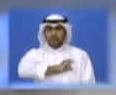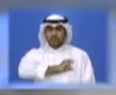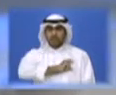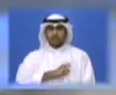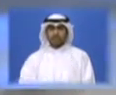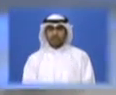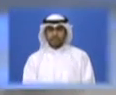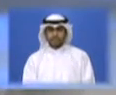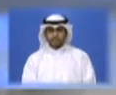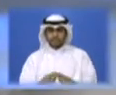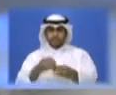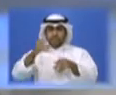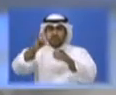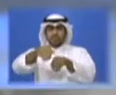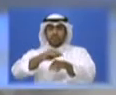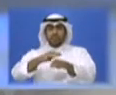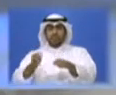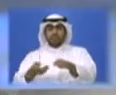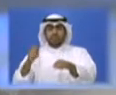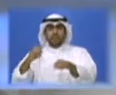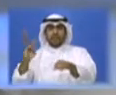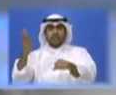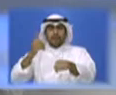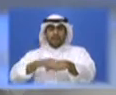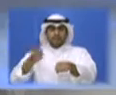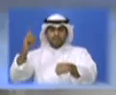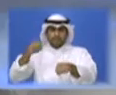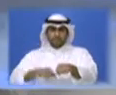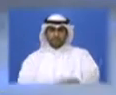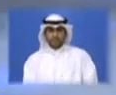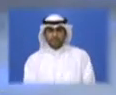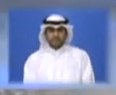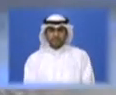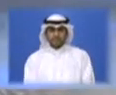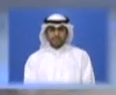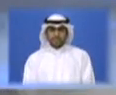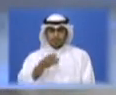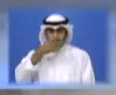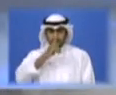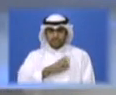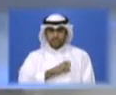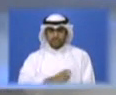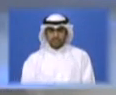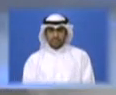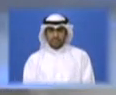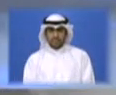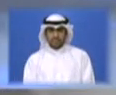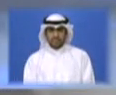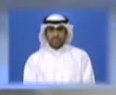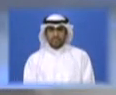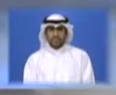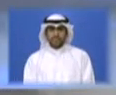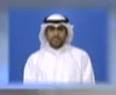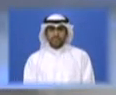62، وسيوارى جثمانه الثرى بعد صلاة عصر غد. انتقل إلى رحمة الله تعالى